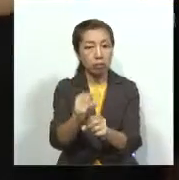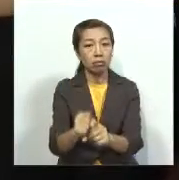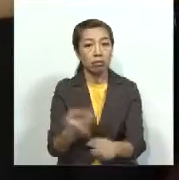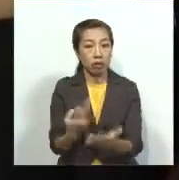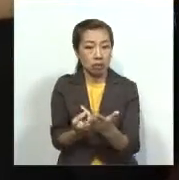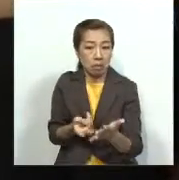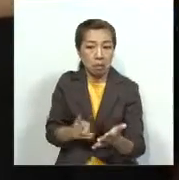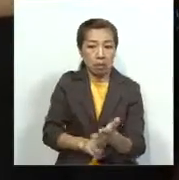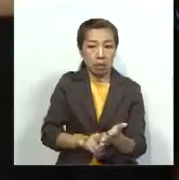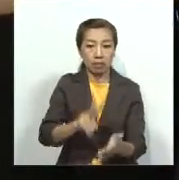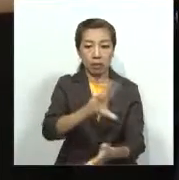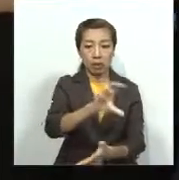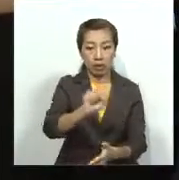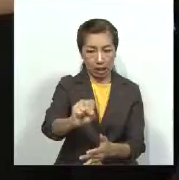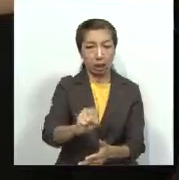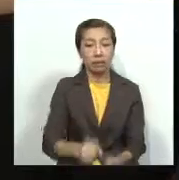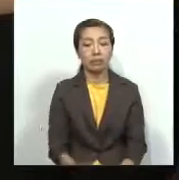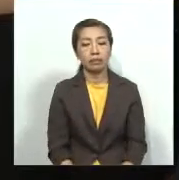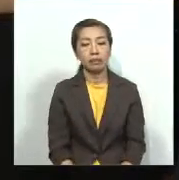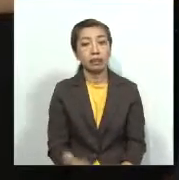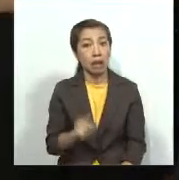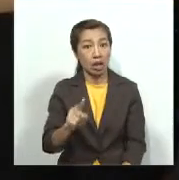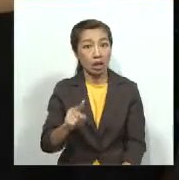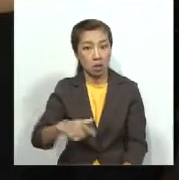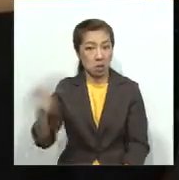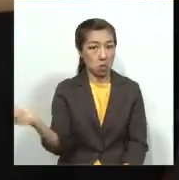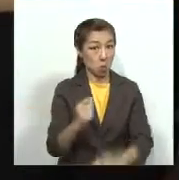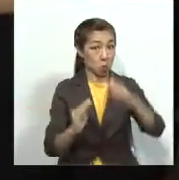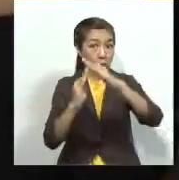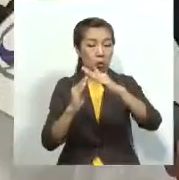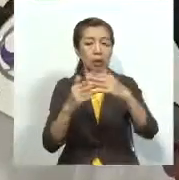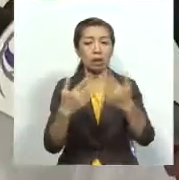แต่สูงสุด 200,000 บาทครับอันนี้เป็นโทษสูงสุดนะครับ